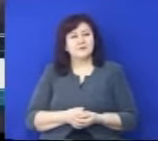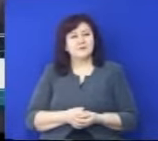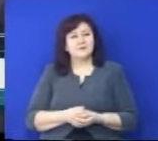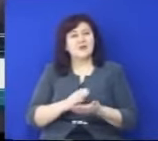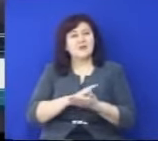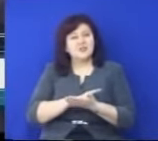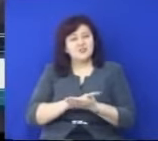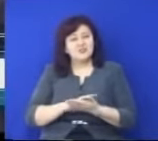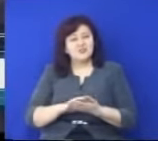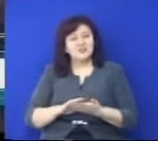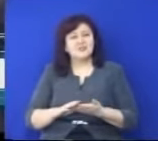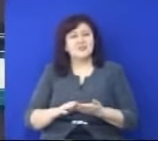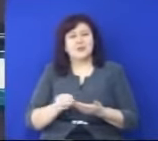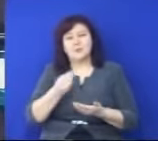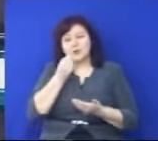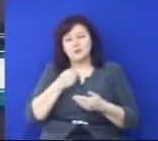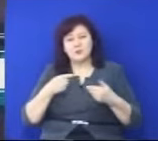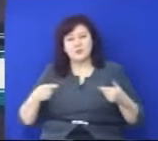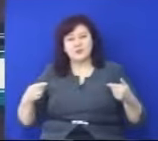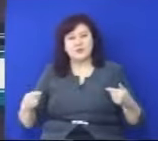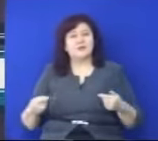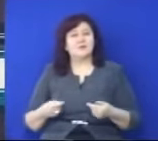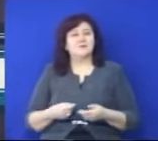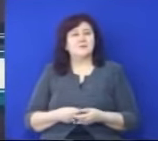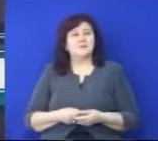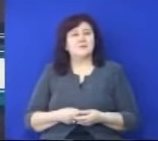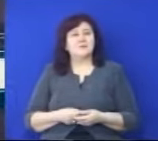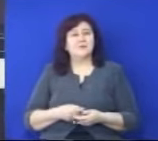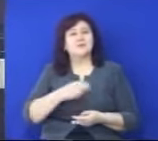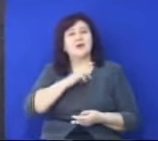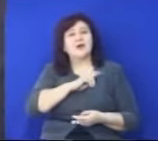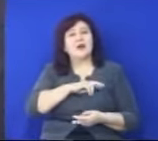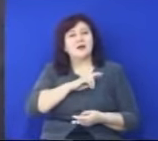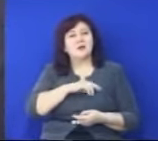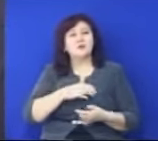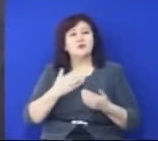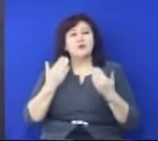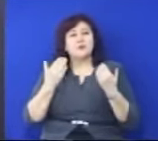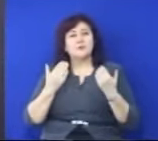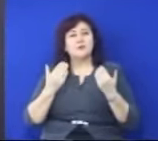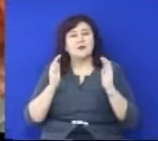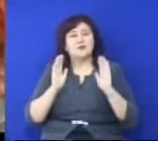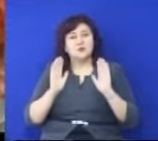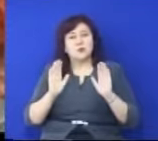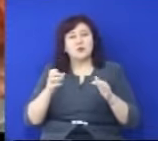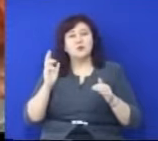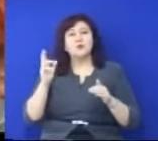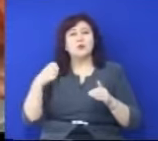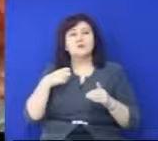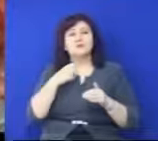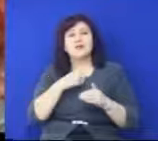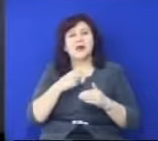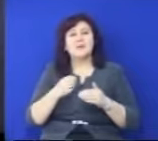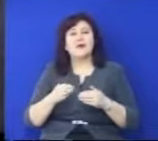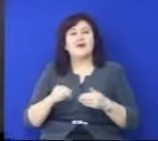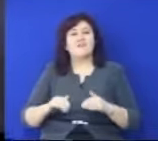өзінің бордақылаған малдарының өнімдері, арта гектар дейді, одармен жұмыс істемейміз, тек қана өзі халыққа жетсін деп халық жақсы алып